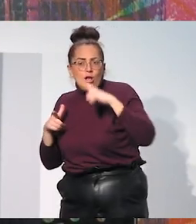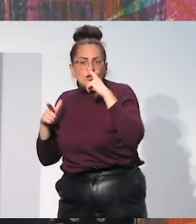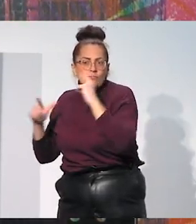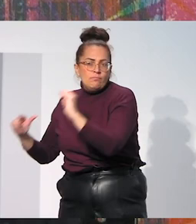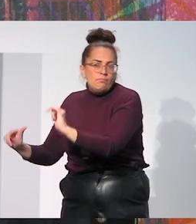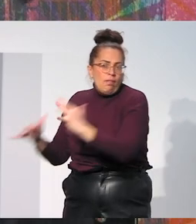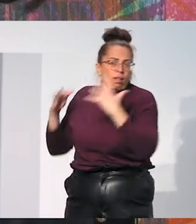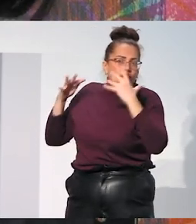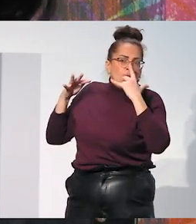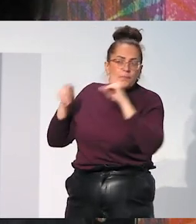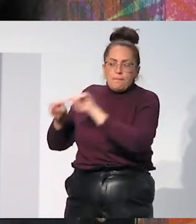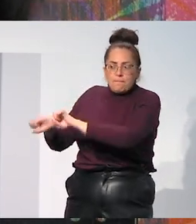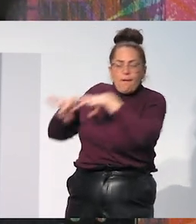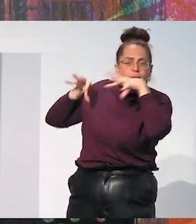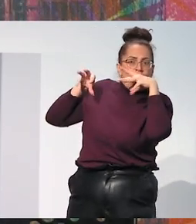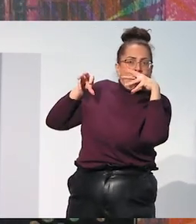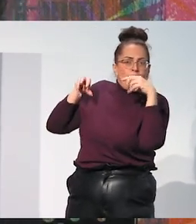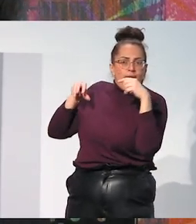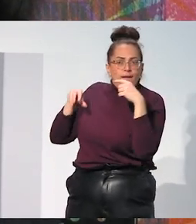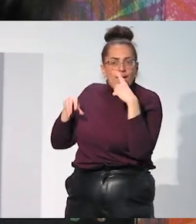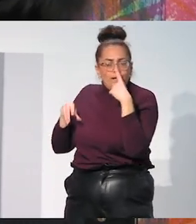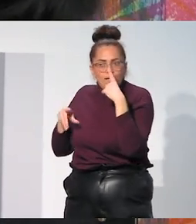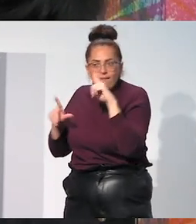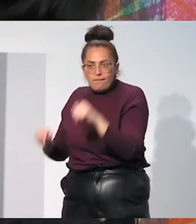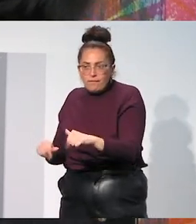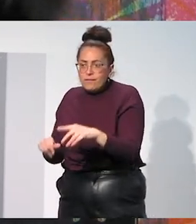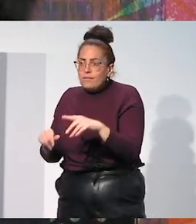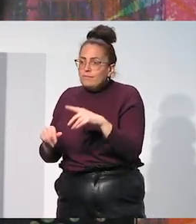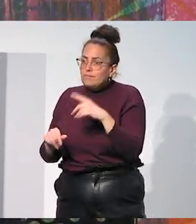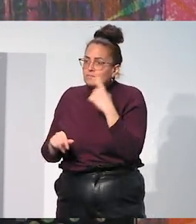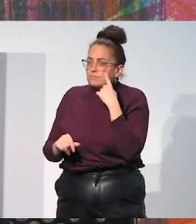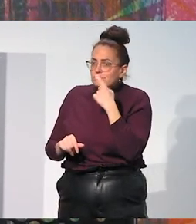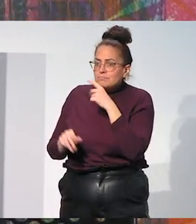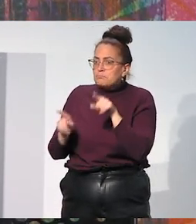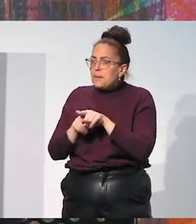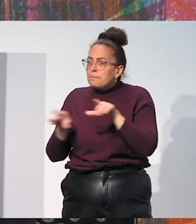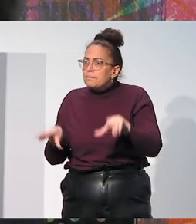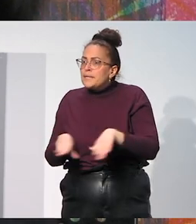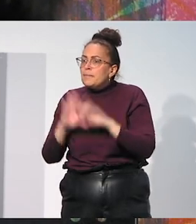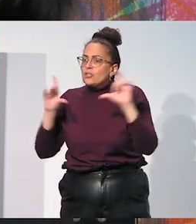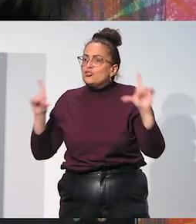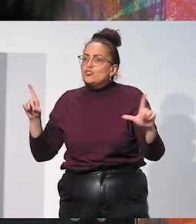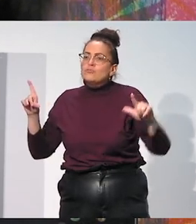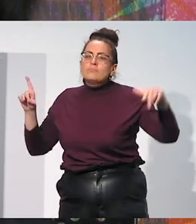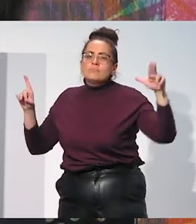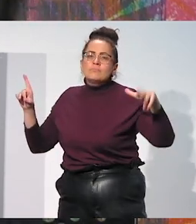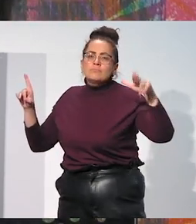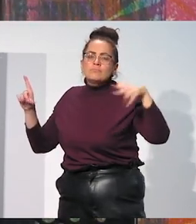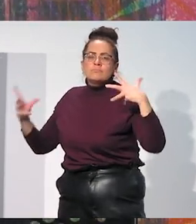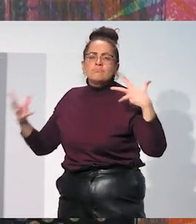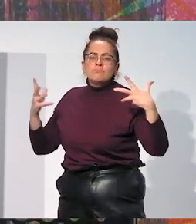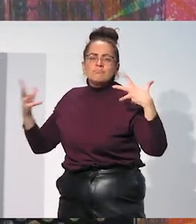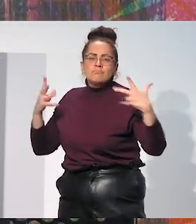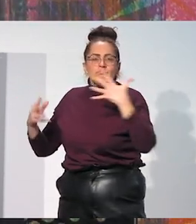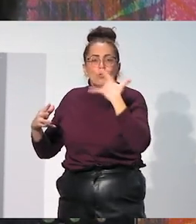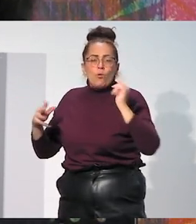Pierre Michon. Vous regardez comme l'œil d'un peintre, je trouve. Les couleurs sont